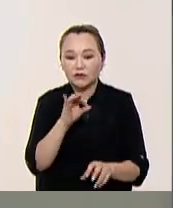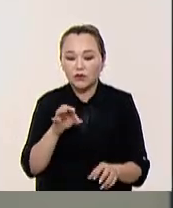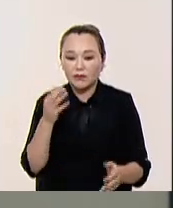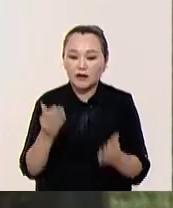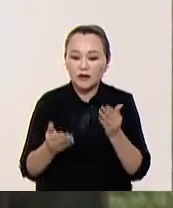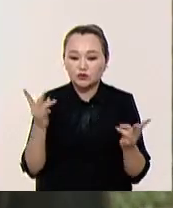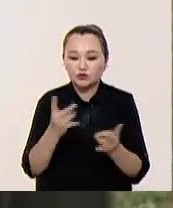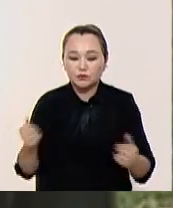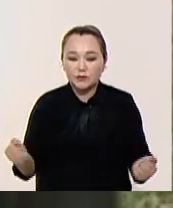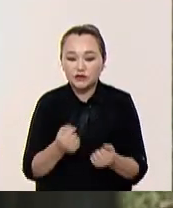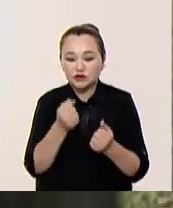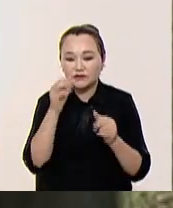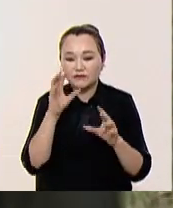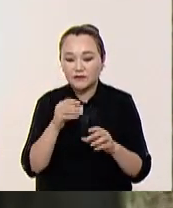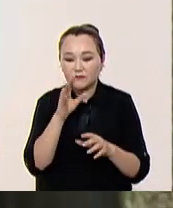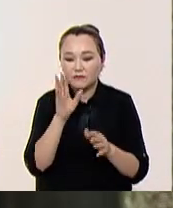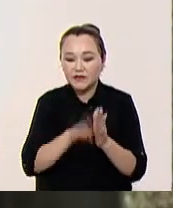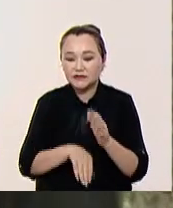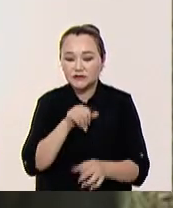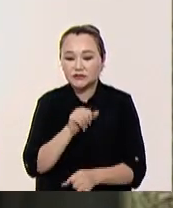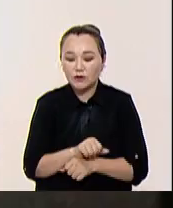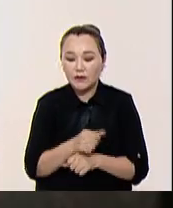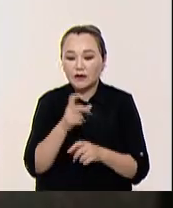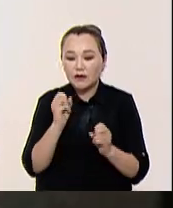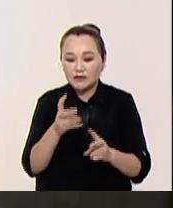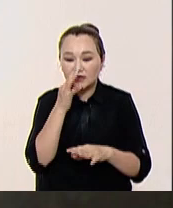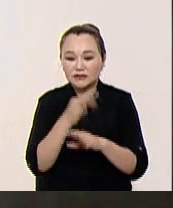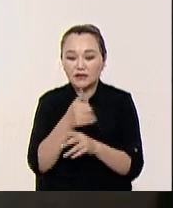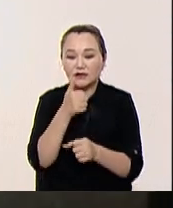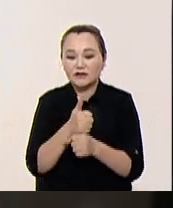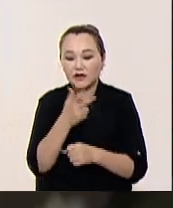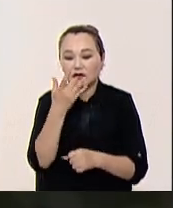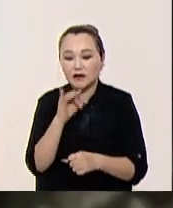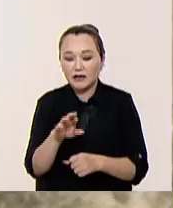регионе нужно поддерживать беспрерывно. А для этого, как резюмировал глава края,